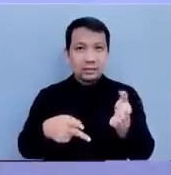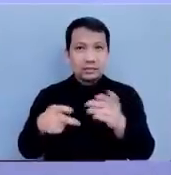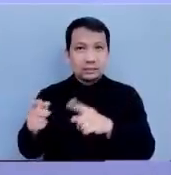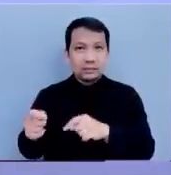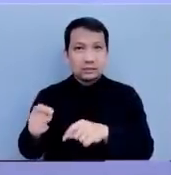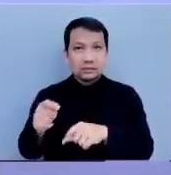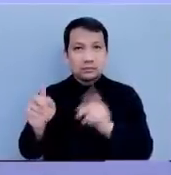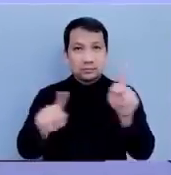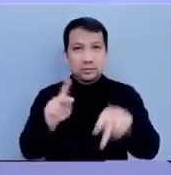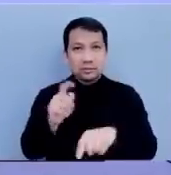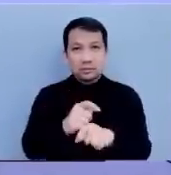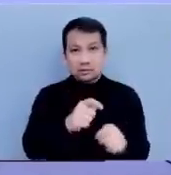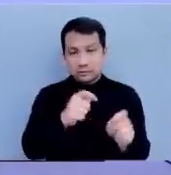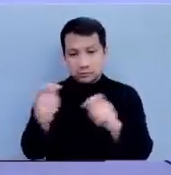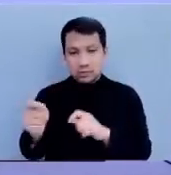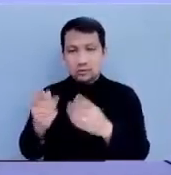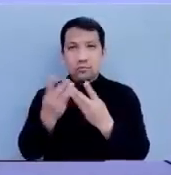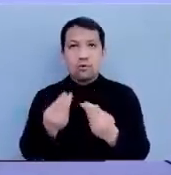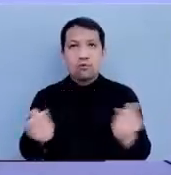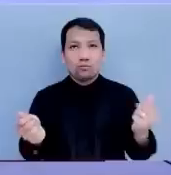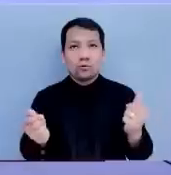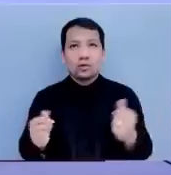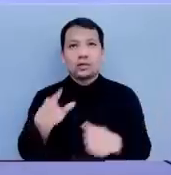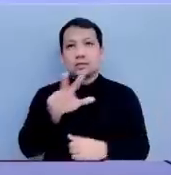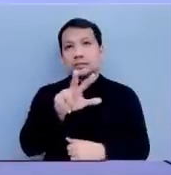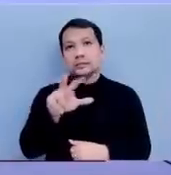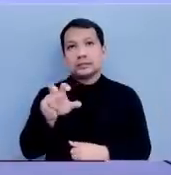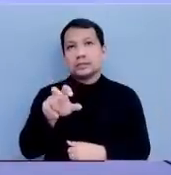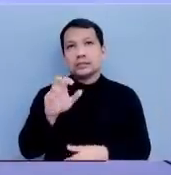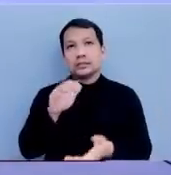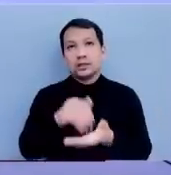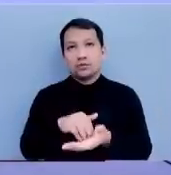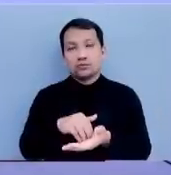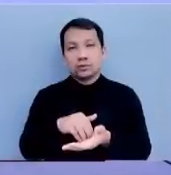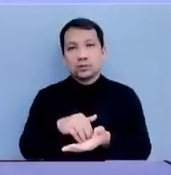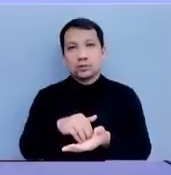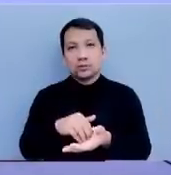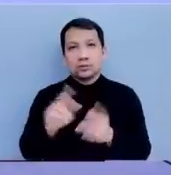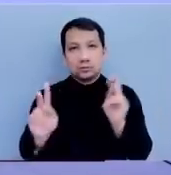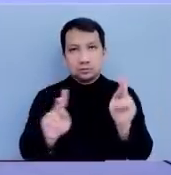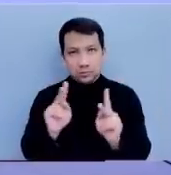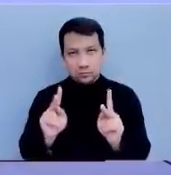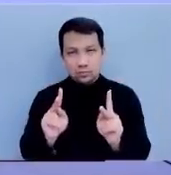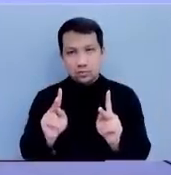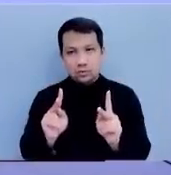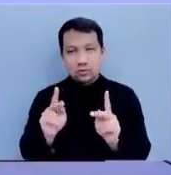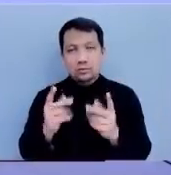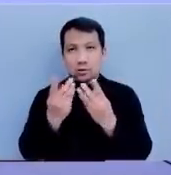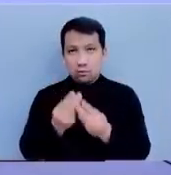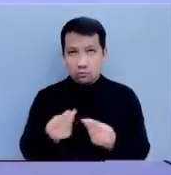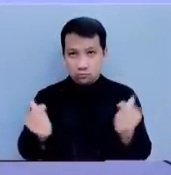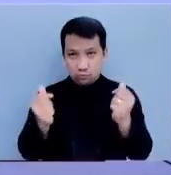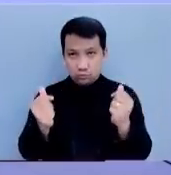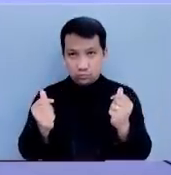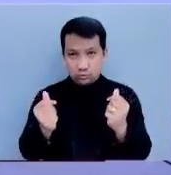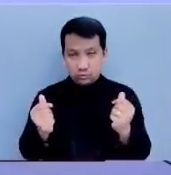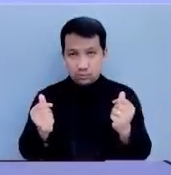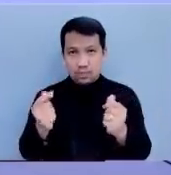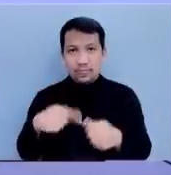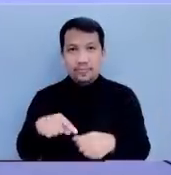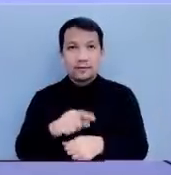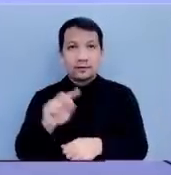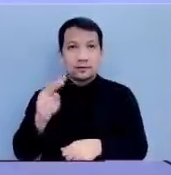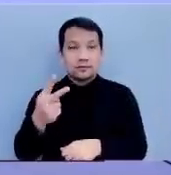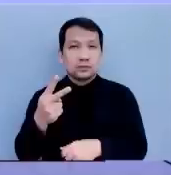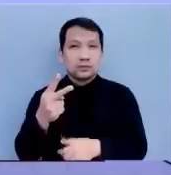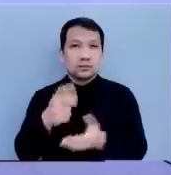Makati ay malalagas. 300,000 po na tao yan. Mauubos ang kasalukuyang second district ng Makati